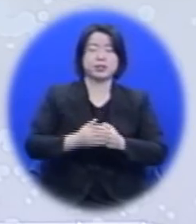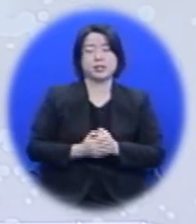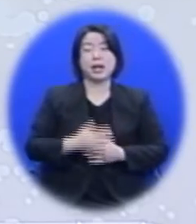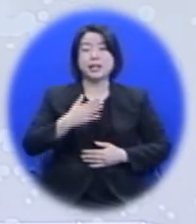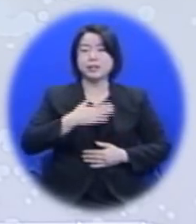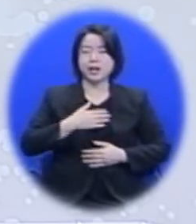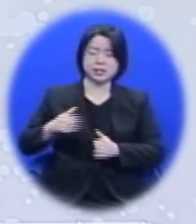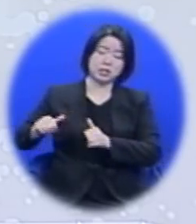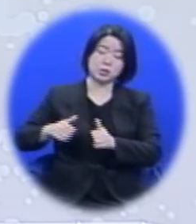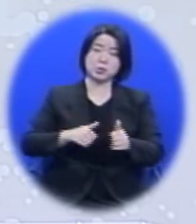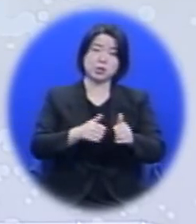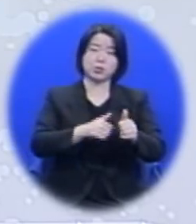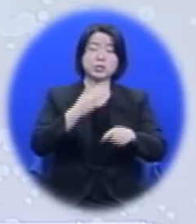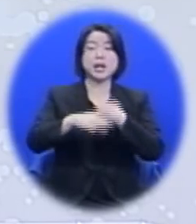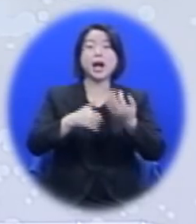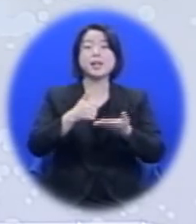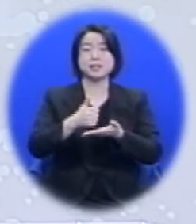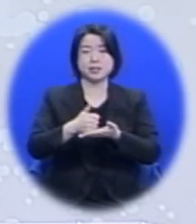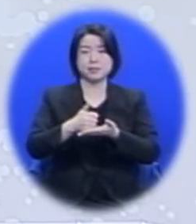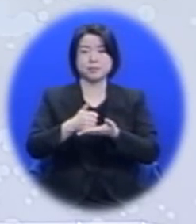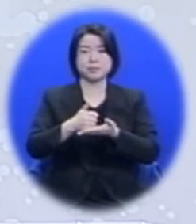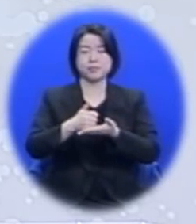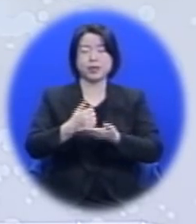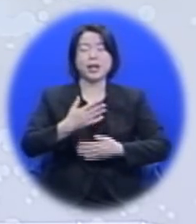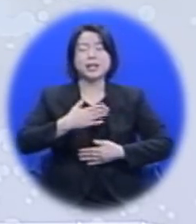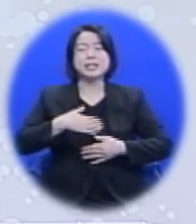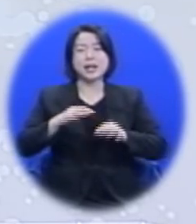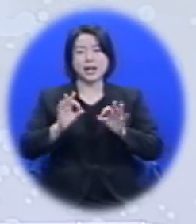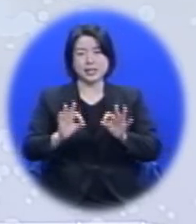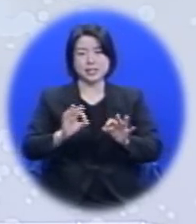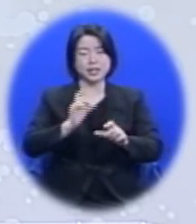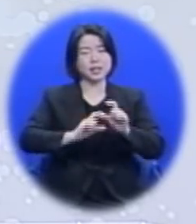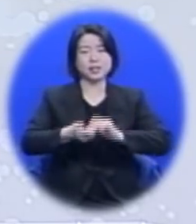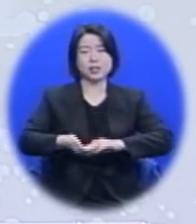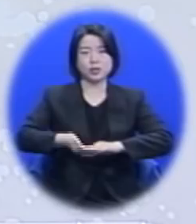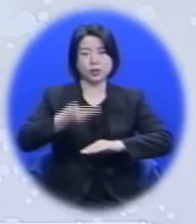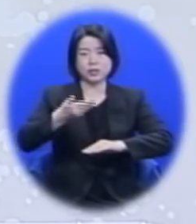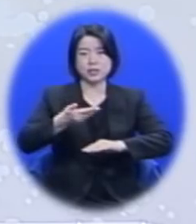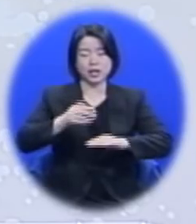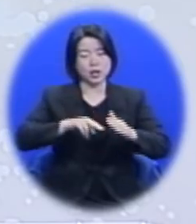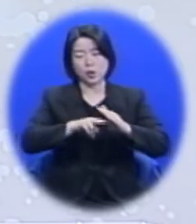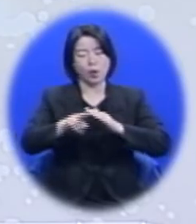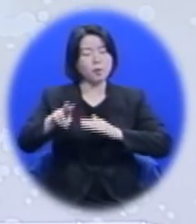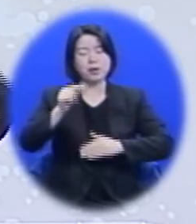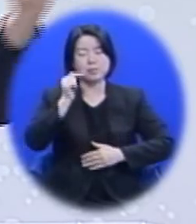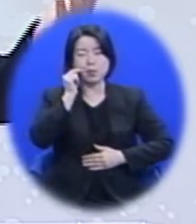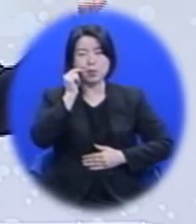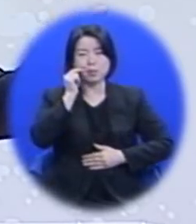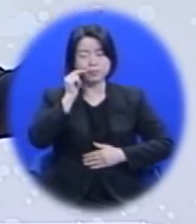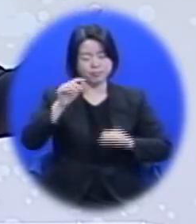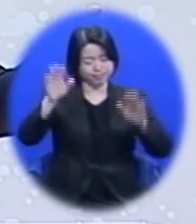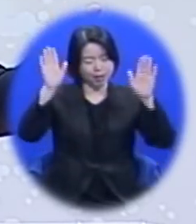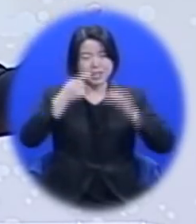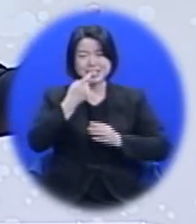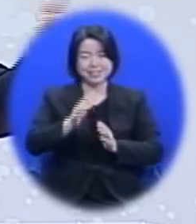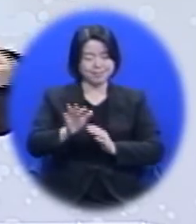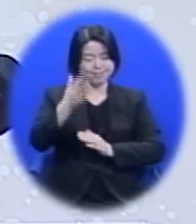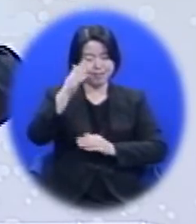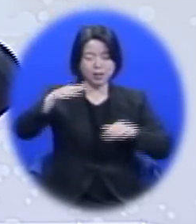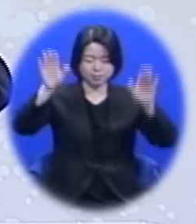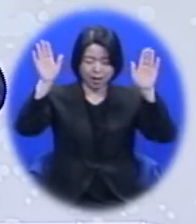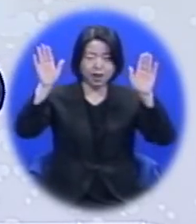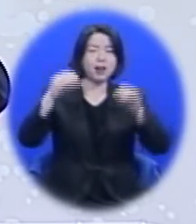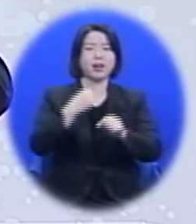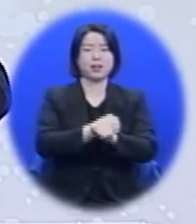나를 쫓아오시는 하나님, 제가 이제는 더 이상 도망가지 못하겠습니다. 항복합니다.